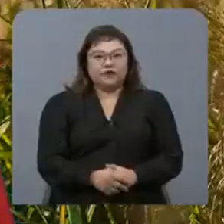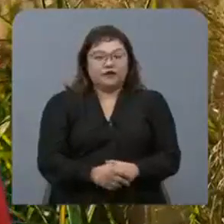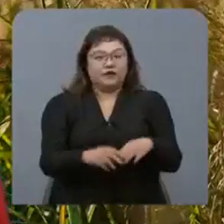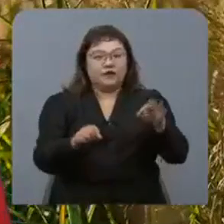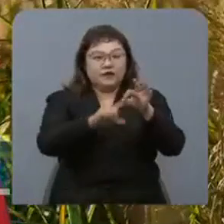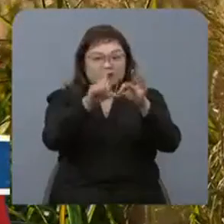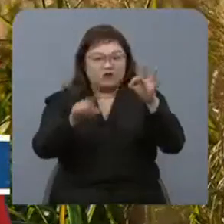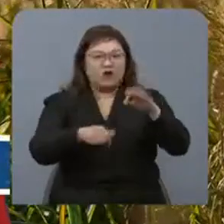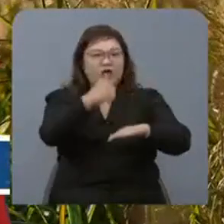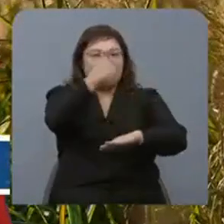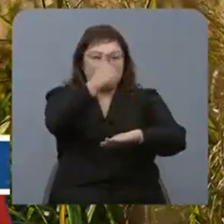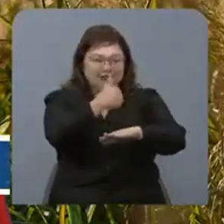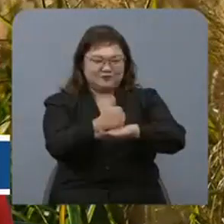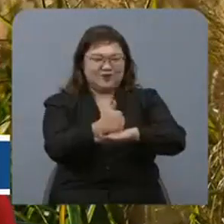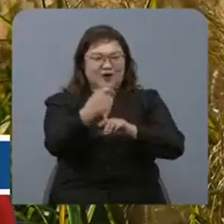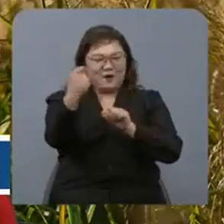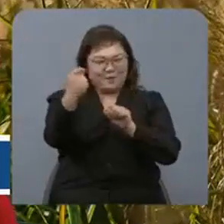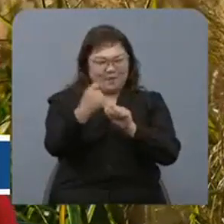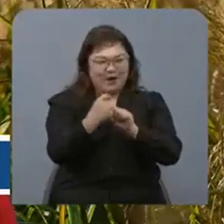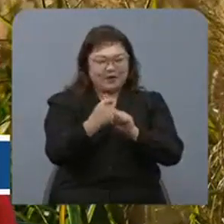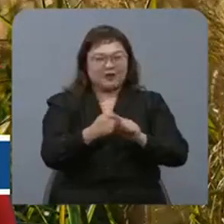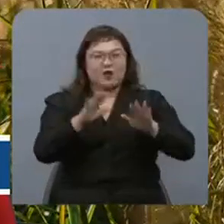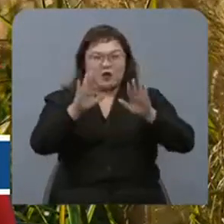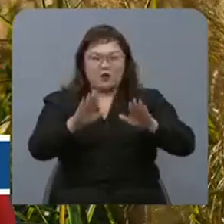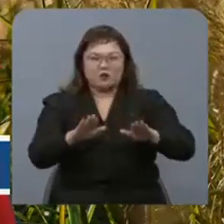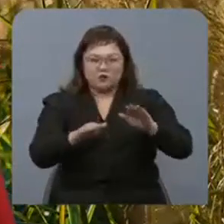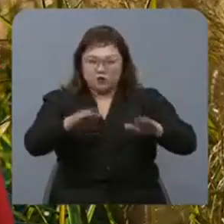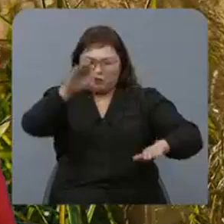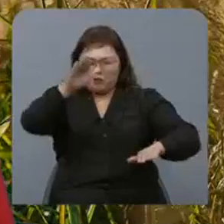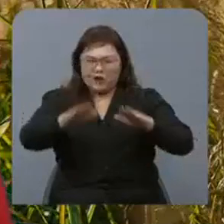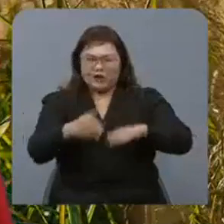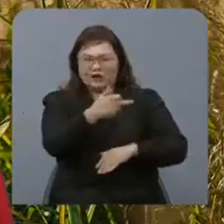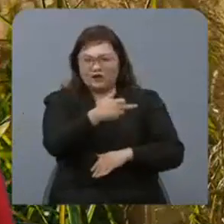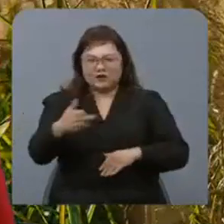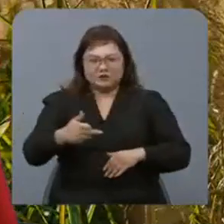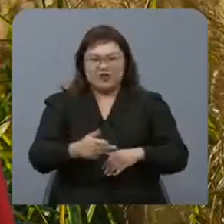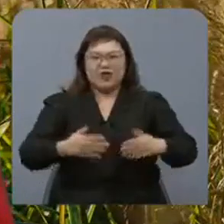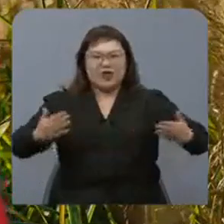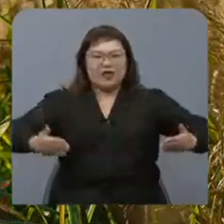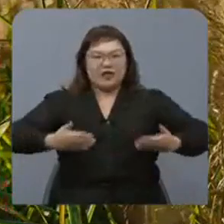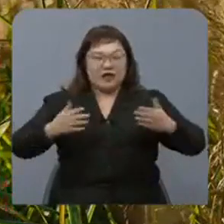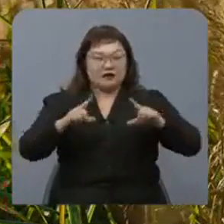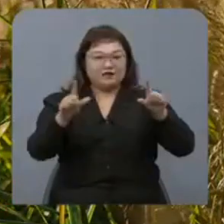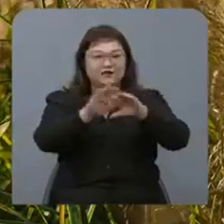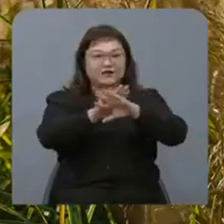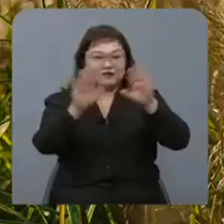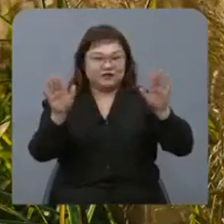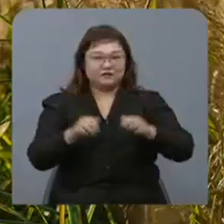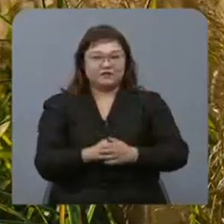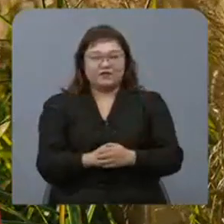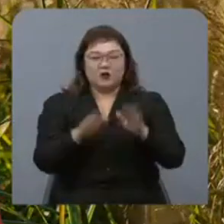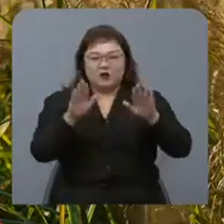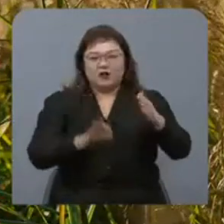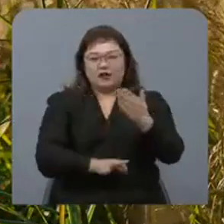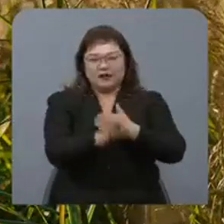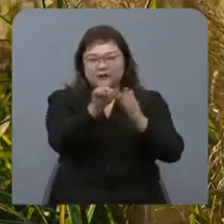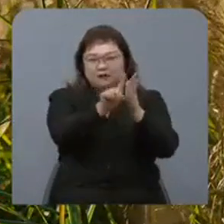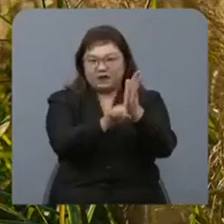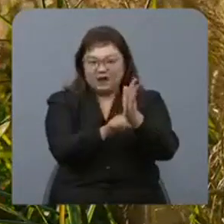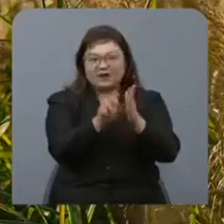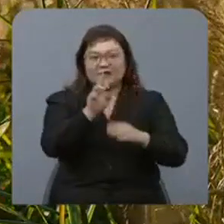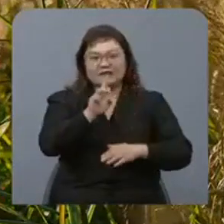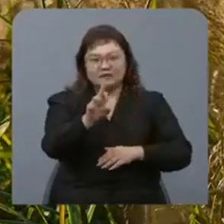벌써 10월의 마지막을 향해 가고 있습니다 오늘도 일교차는 컸지만 완연한 가을을 만끽할 수 있었는데요 오늘 아침 최저 기온